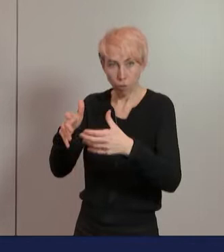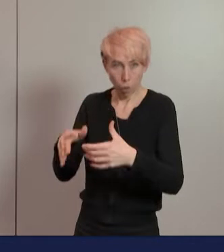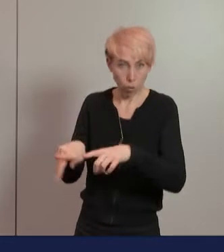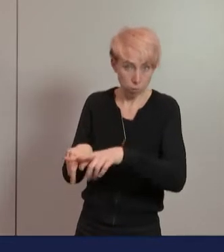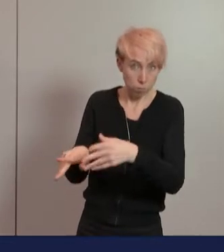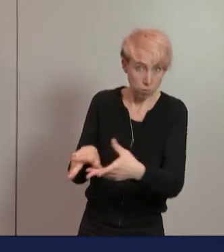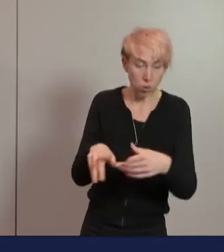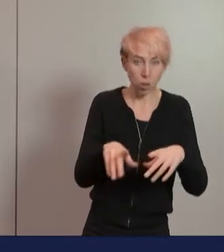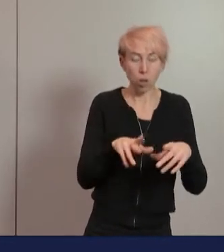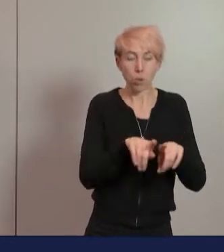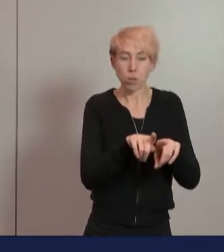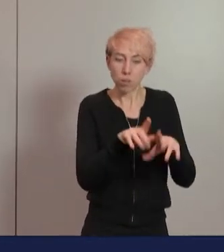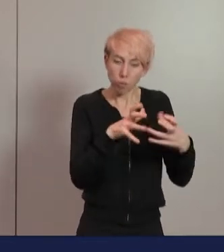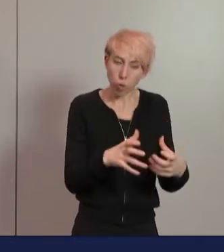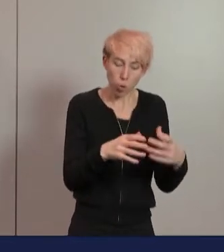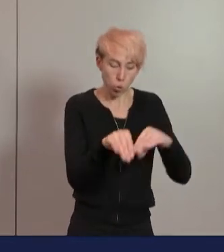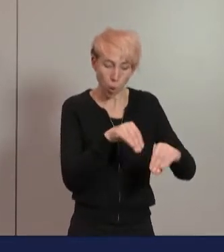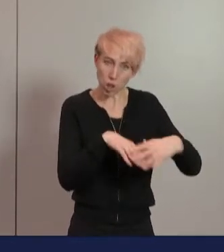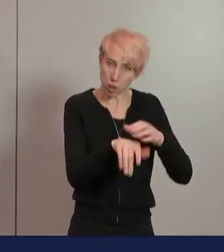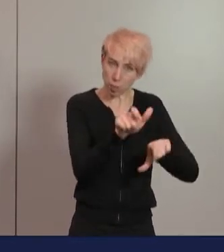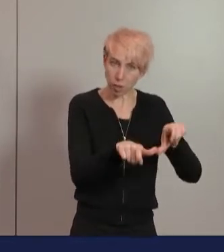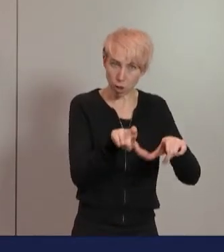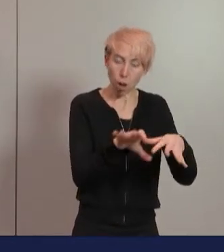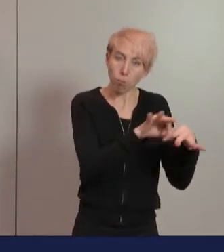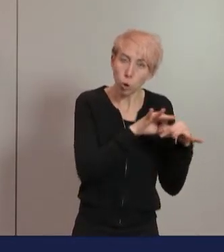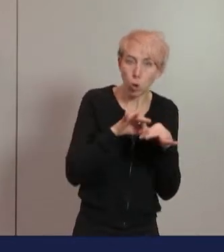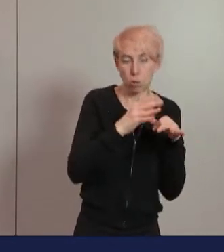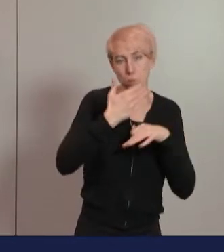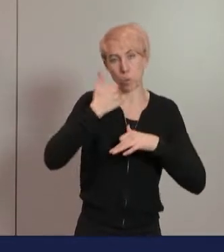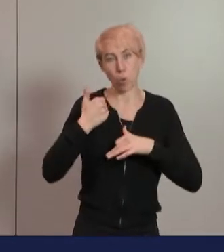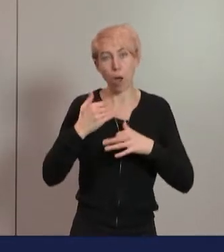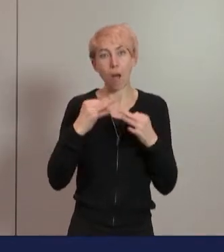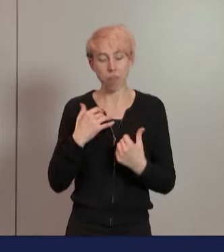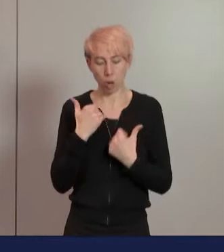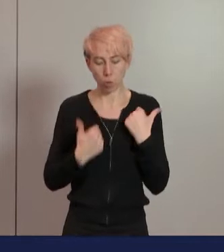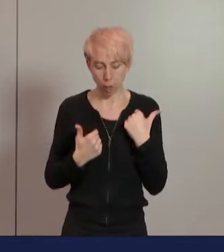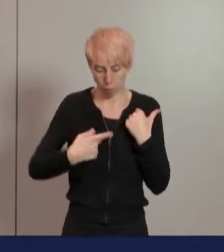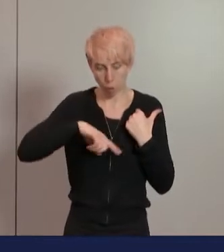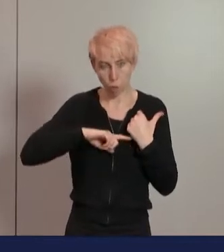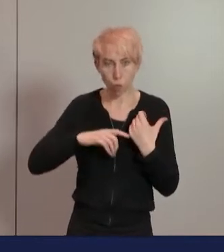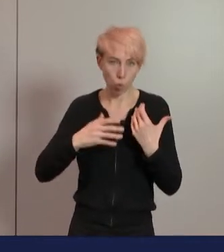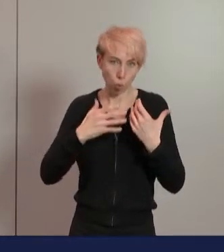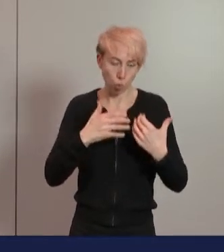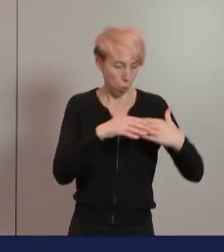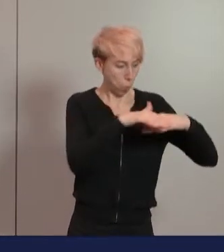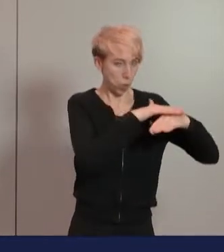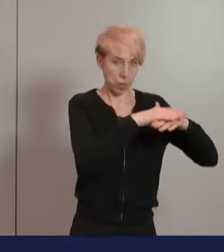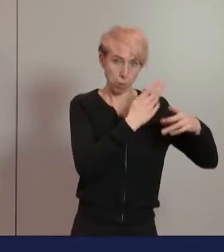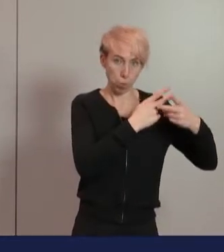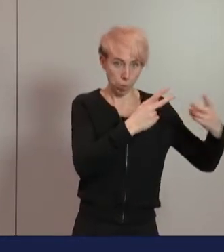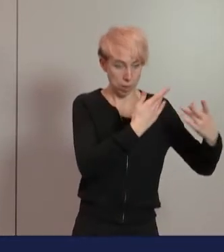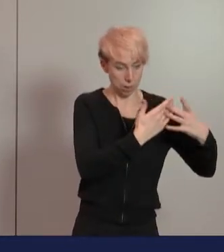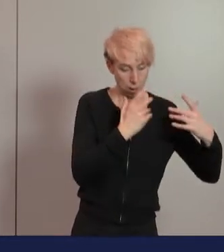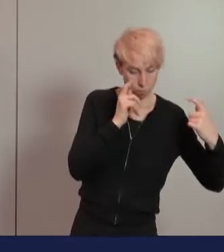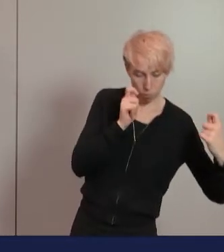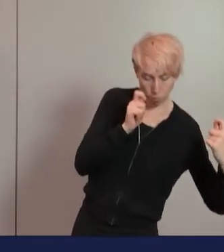meilleure coordination des soins à domicile. Concernant le handicap, notre ligne de conduite est sa prise en compte dans l'ensemble de nos politiques publiques. Et